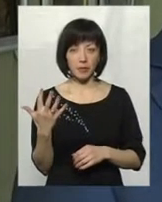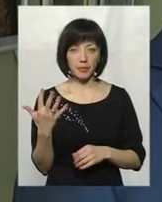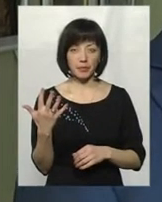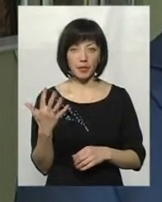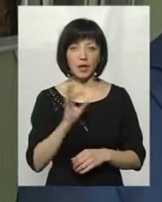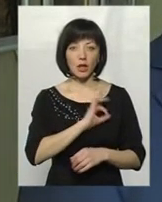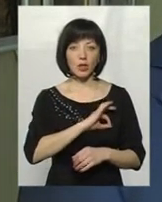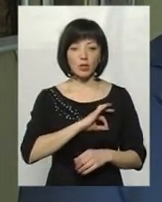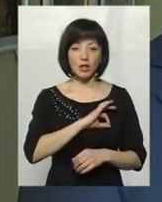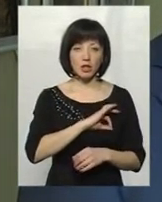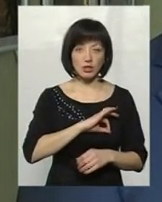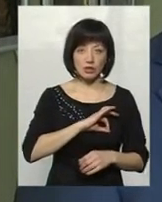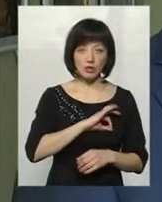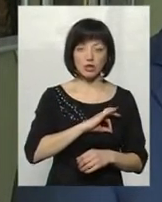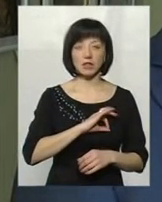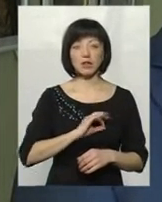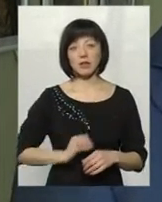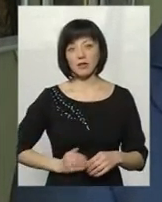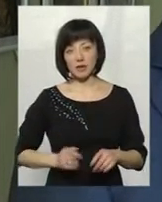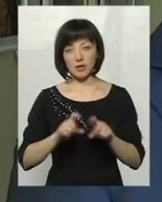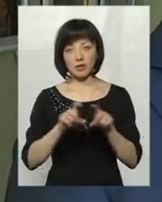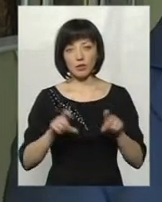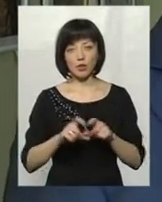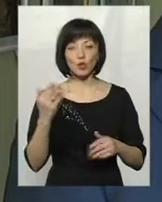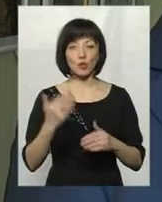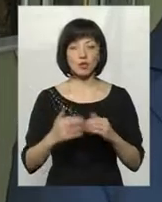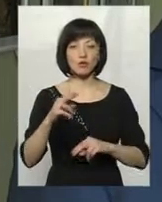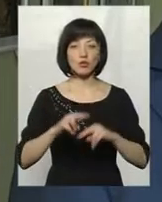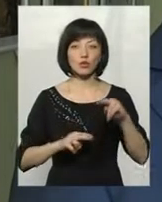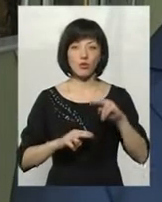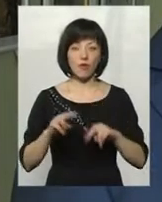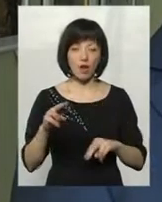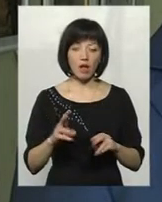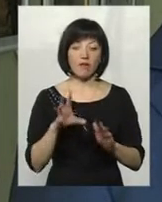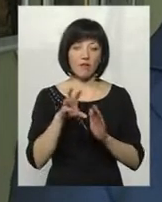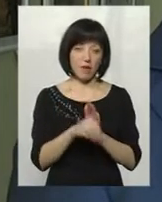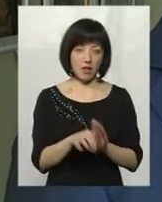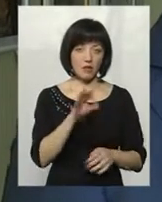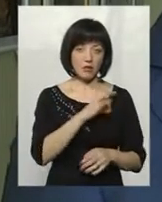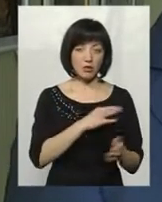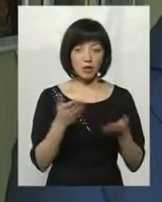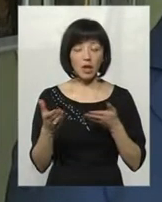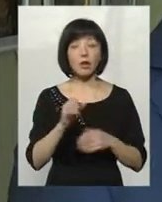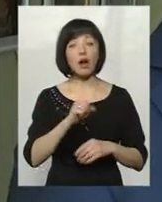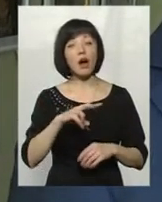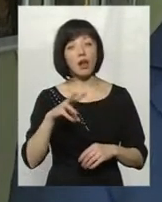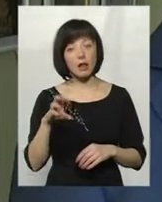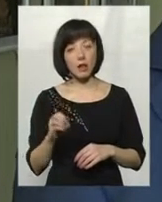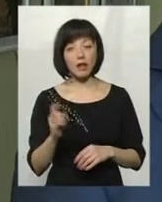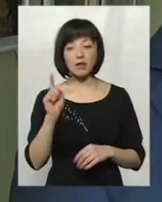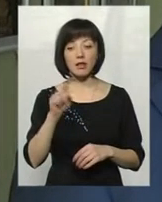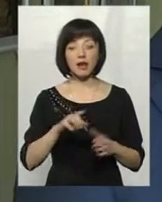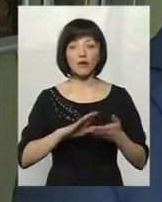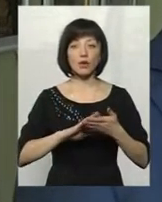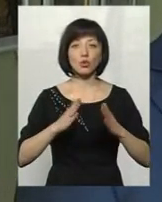35 юридичних і фізичних осіб, які вже збудували свої об'єкти, ввели їх в експлуатацію, але навіть